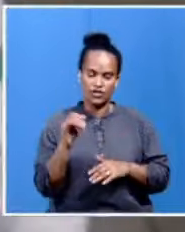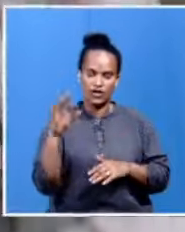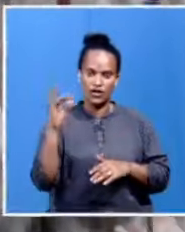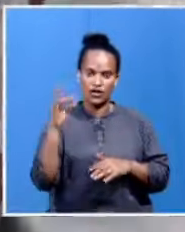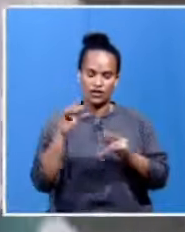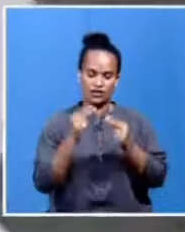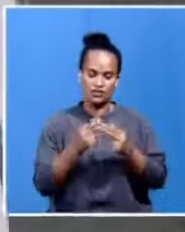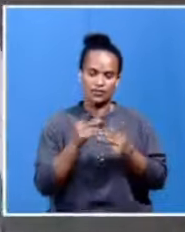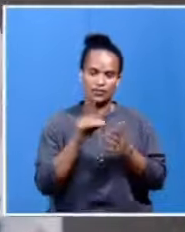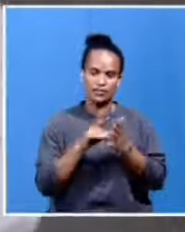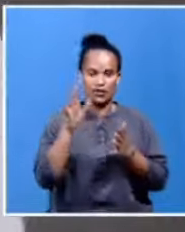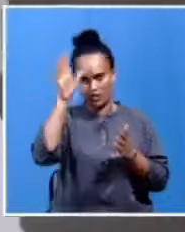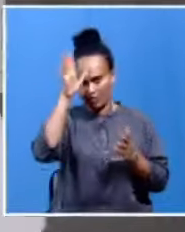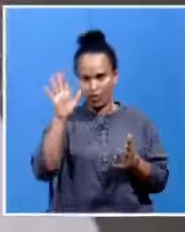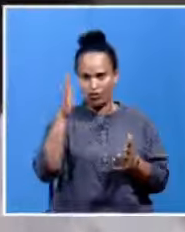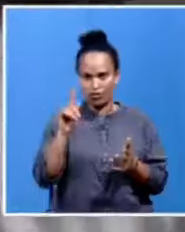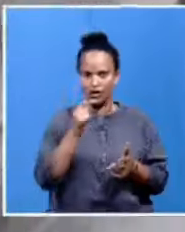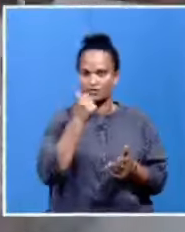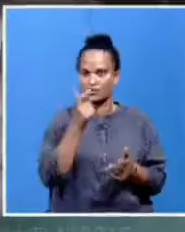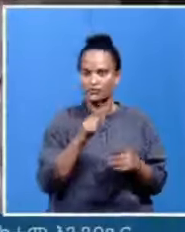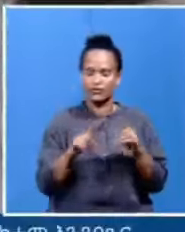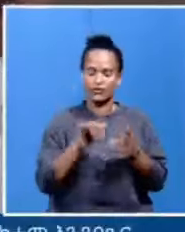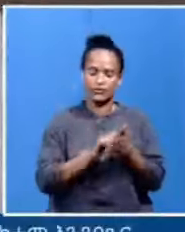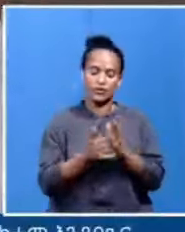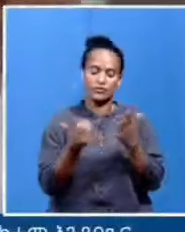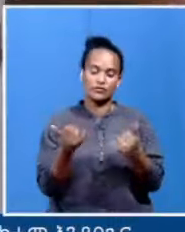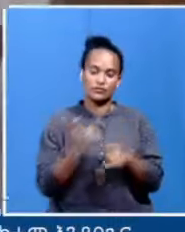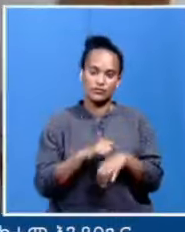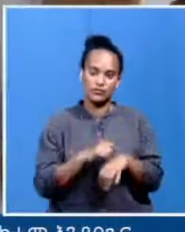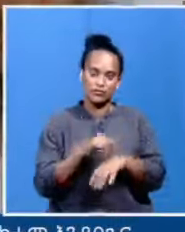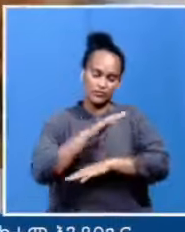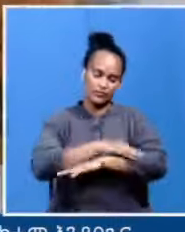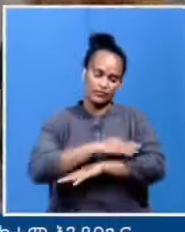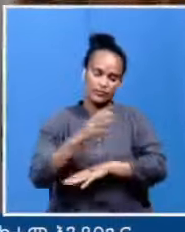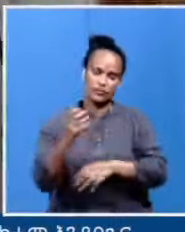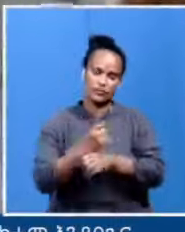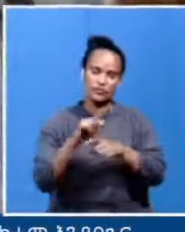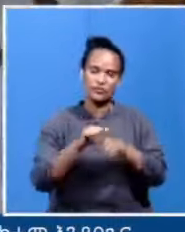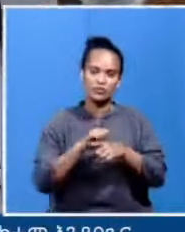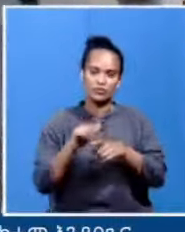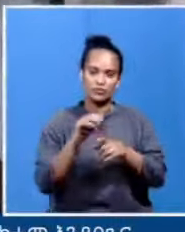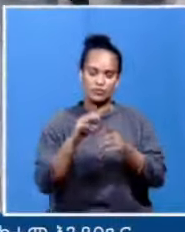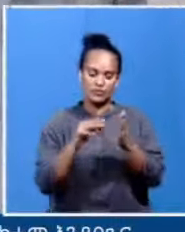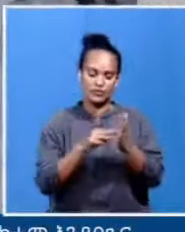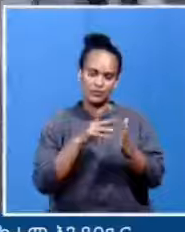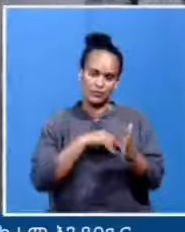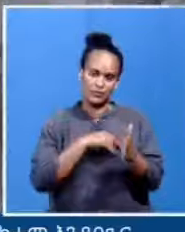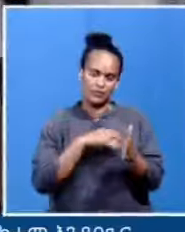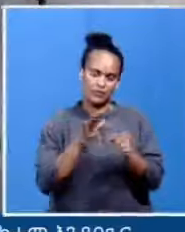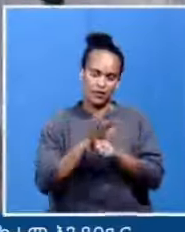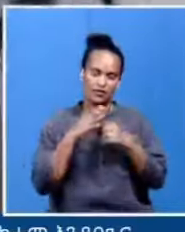ክለብ ካራቴ ከተማ እንዳባጉና ተዛሪቦም። ብፍላይ ድማ ብዝሕዚ እዋን ኣብ ግዜ ዕረፍቶም ዝወስድዎ ዘሎ ስልጠና ብስነ ምግባርን ብቕዓት